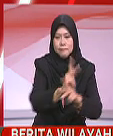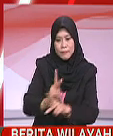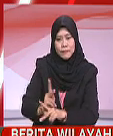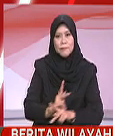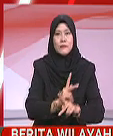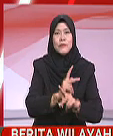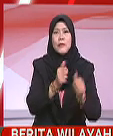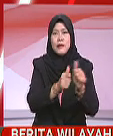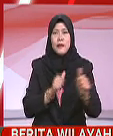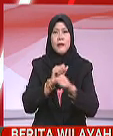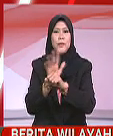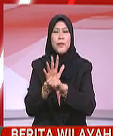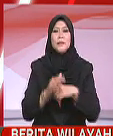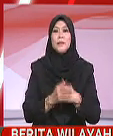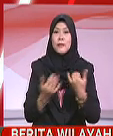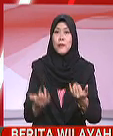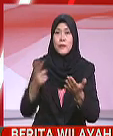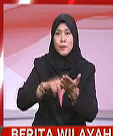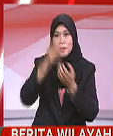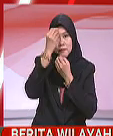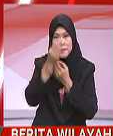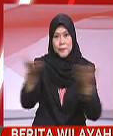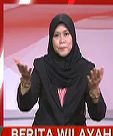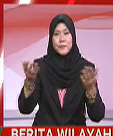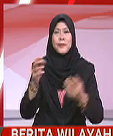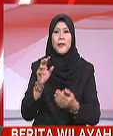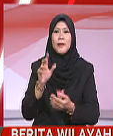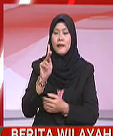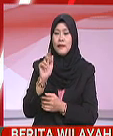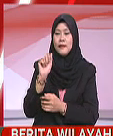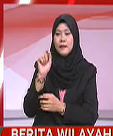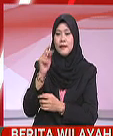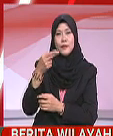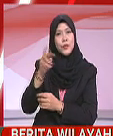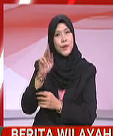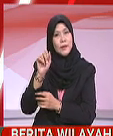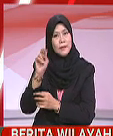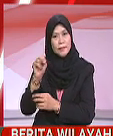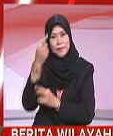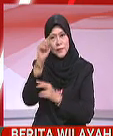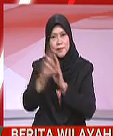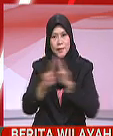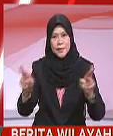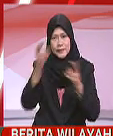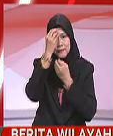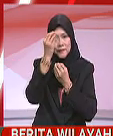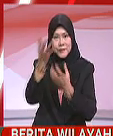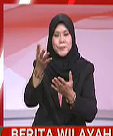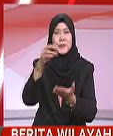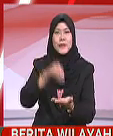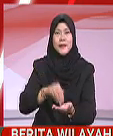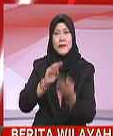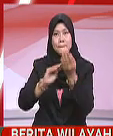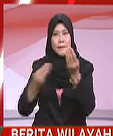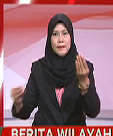penekanan. Untuk mengetahui perkembangan lanjut, kita bersama wartawan Catherine Igang yang sudah bersedia dengan laporannya di